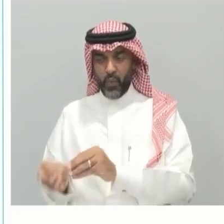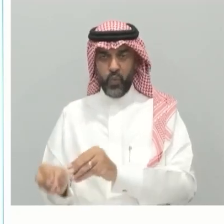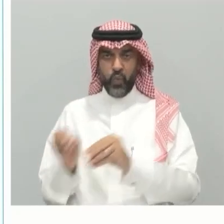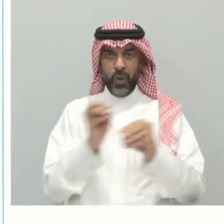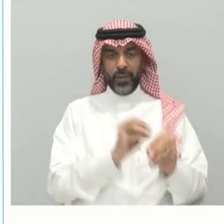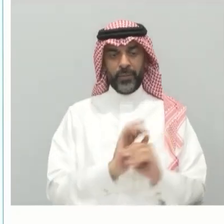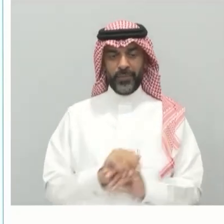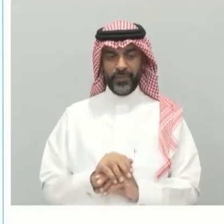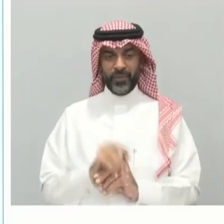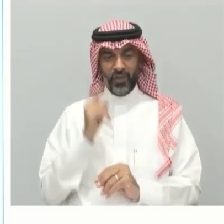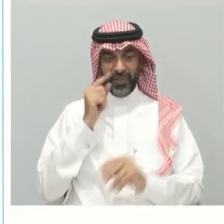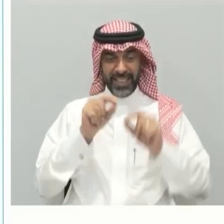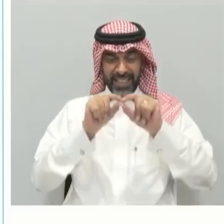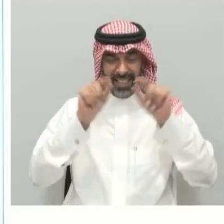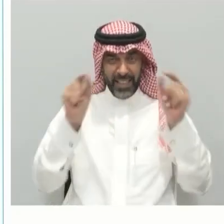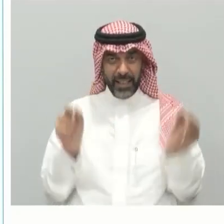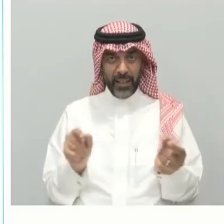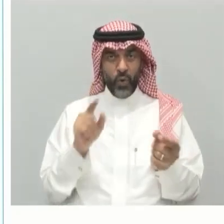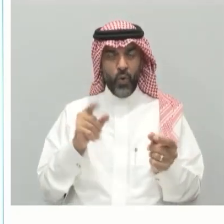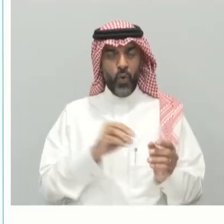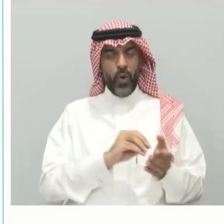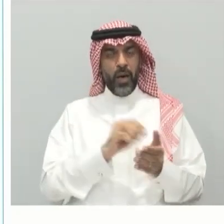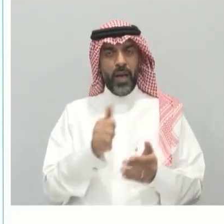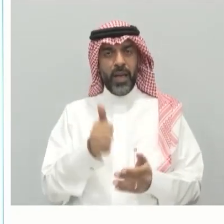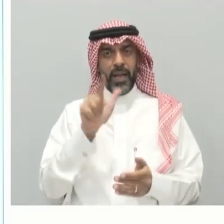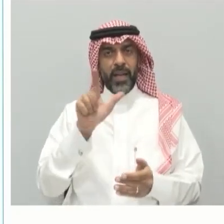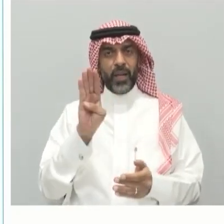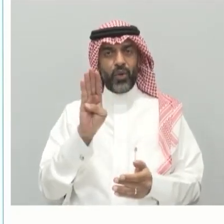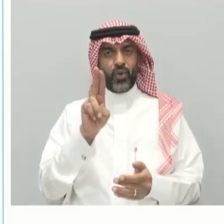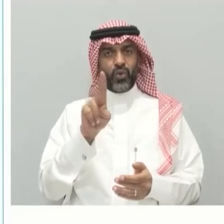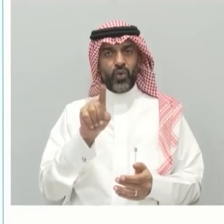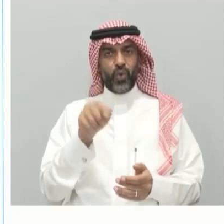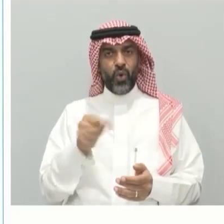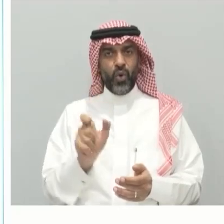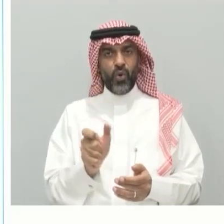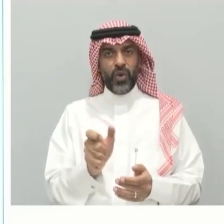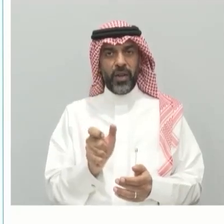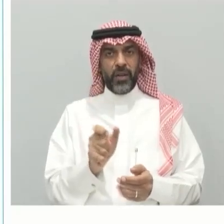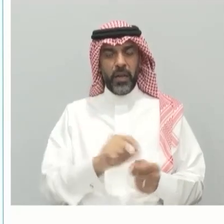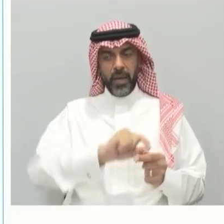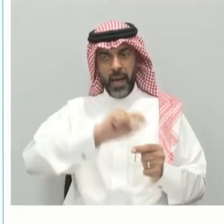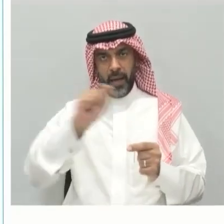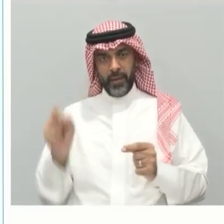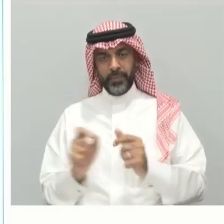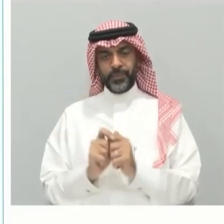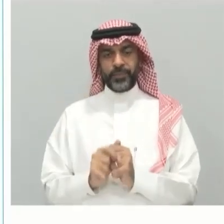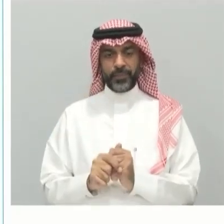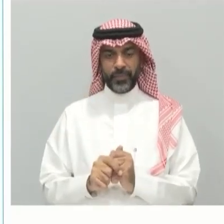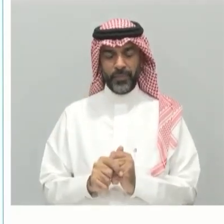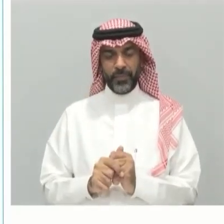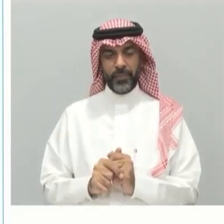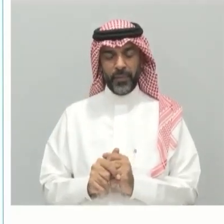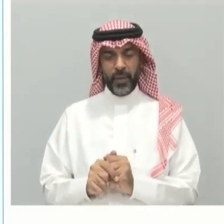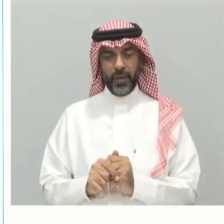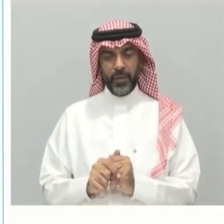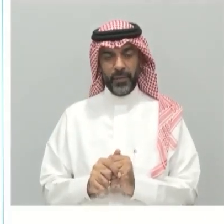انتقال الكترونات انتقال للالكترونات انتقال الكترونات لابد ان يحدث عند الاقطاب هذه الاقطاب سوف